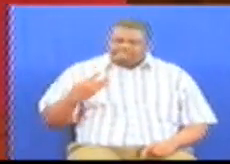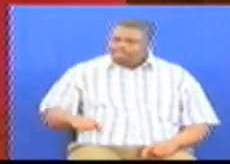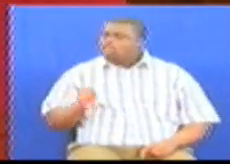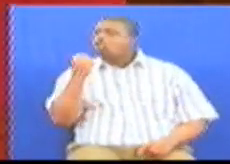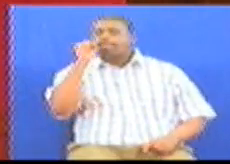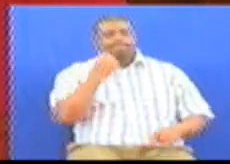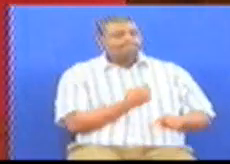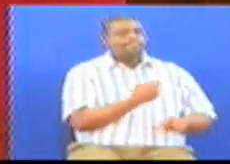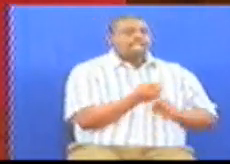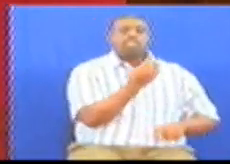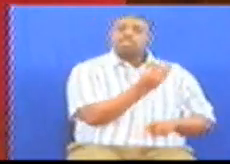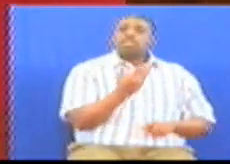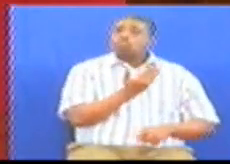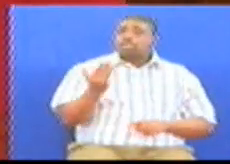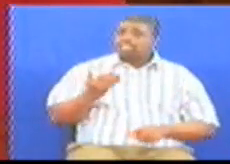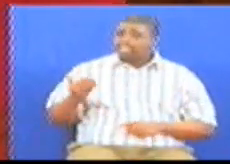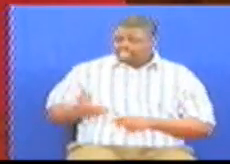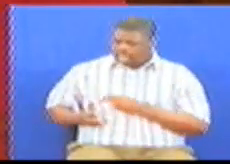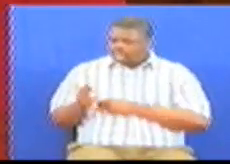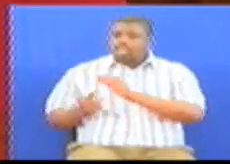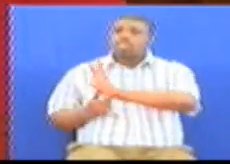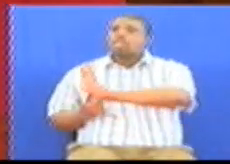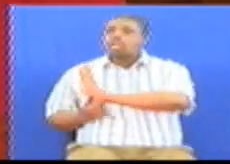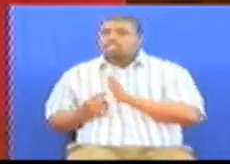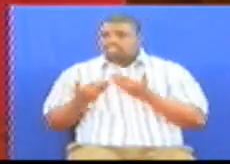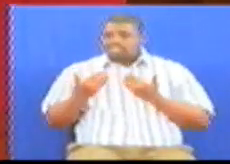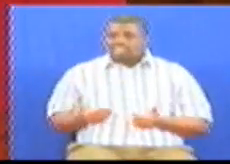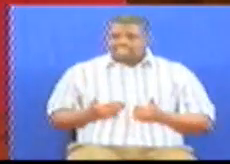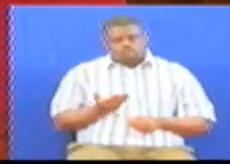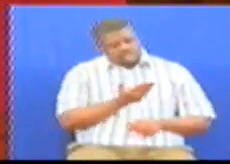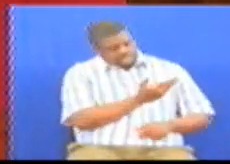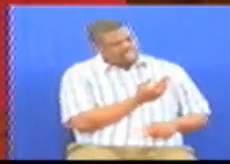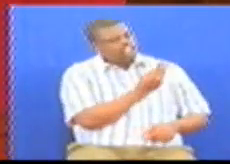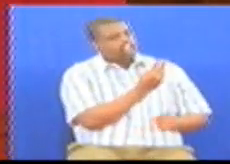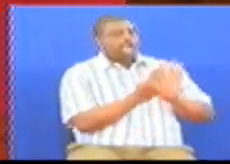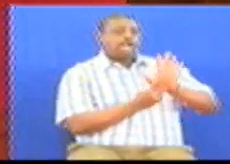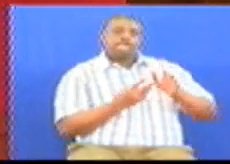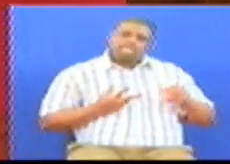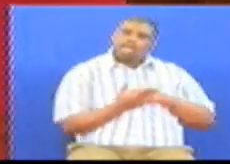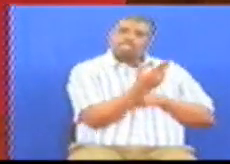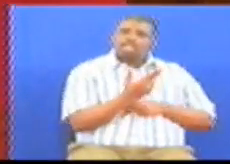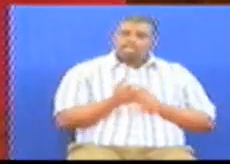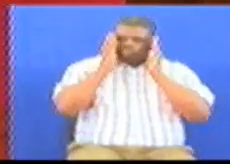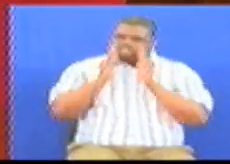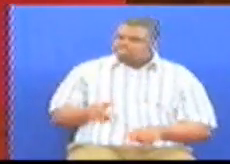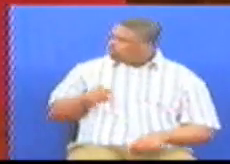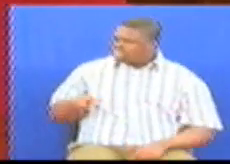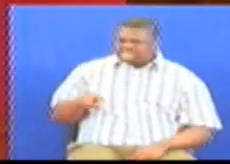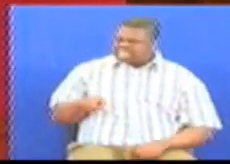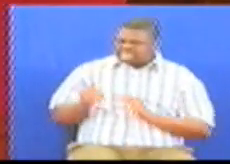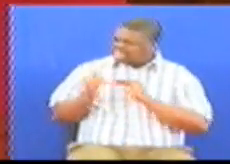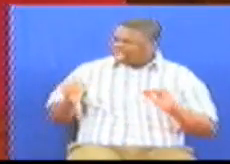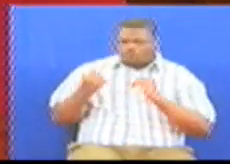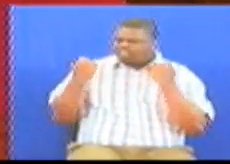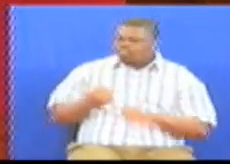400,000,000, 400,000,000, 400,000,000. Wakati wengine wanakata 6. Sasa wengine kata 28. Sasa mheshimiwa, hii hawezi kuwa sawa